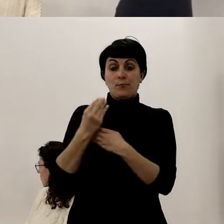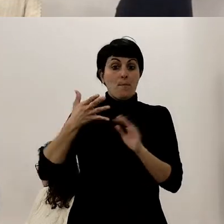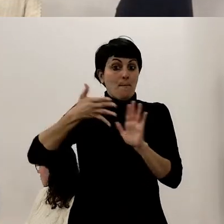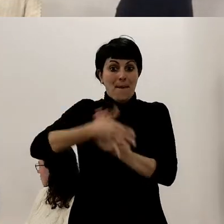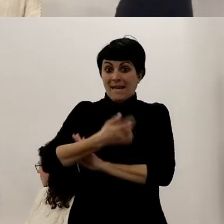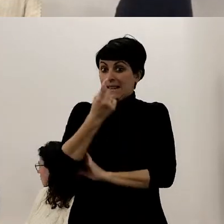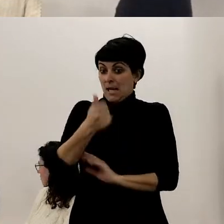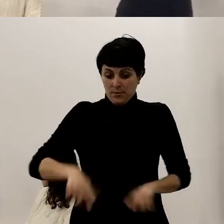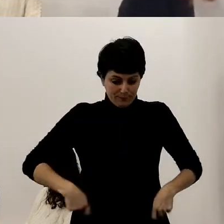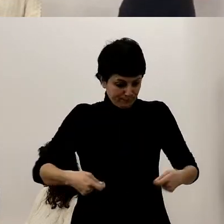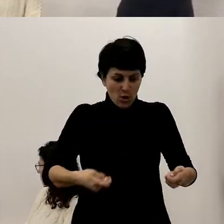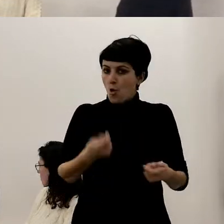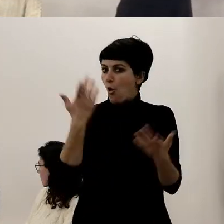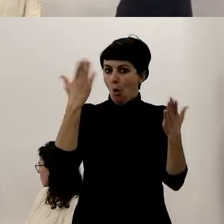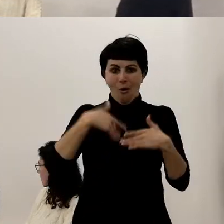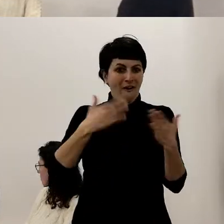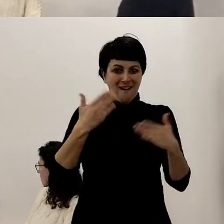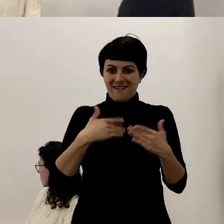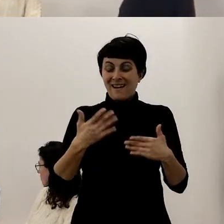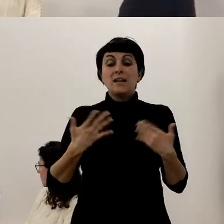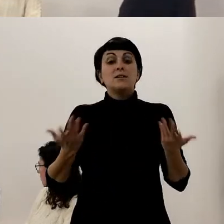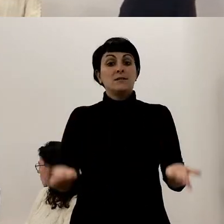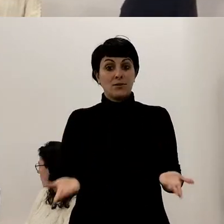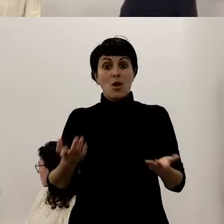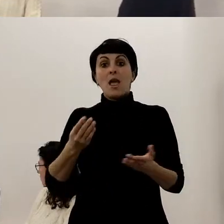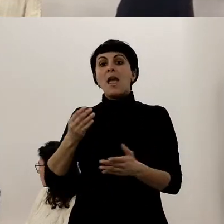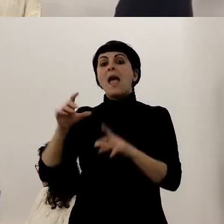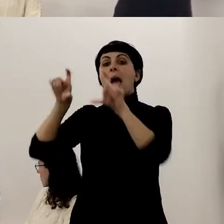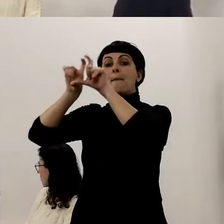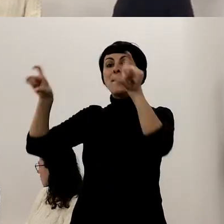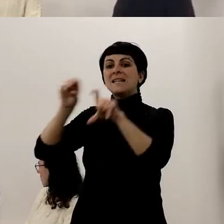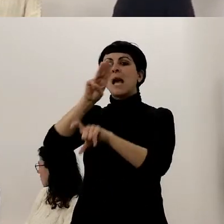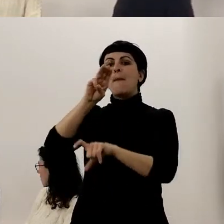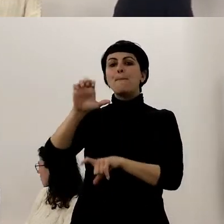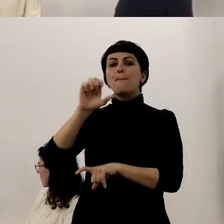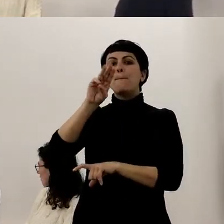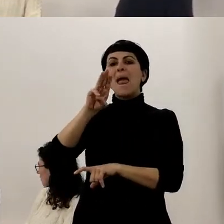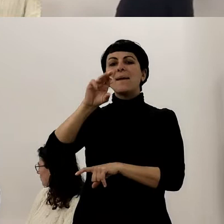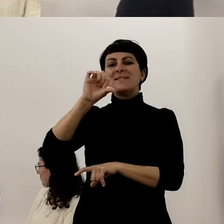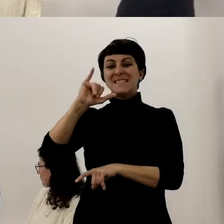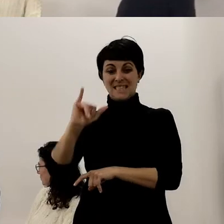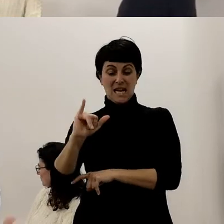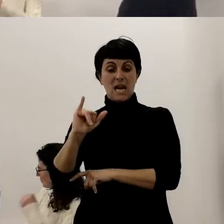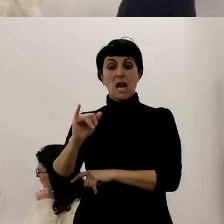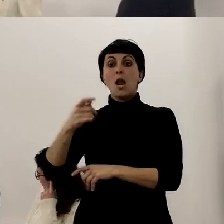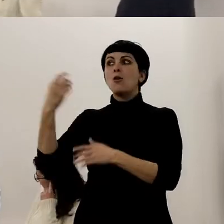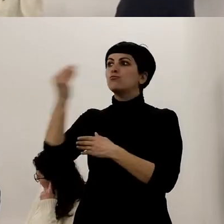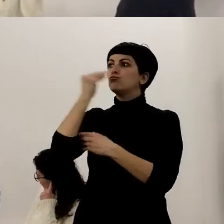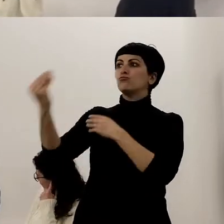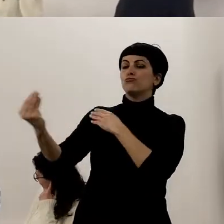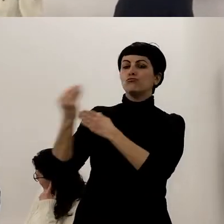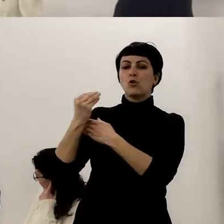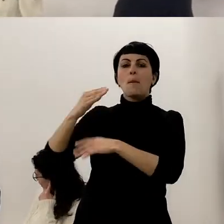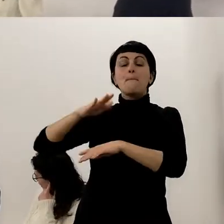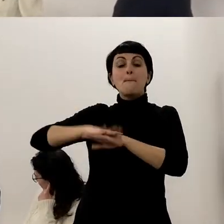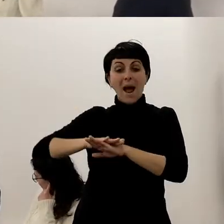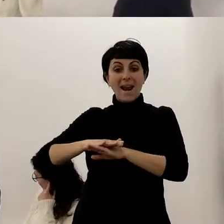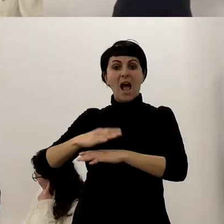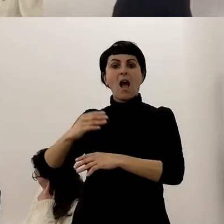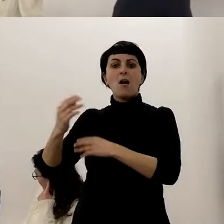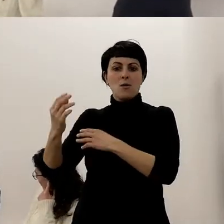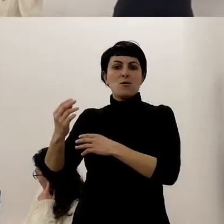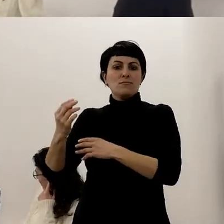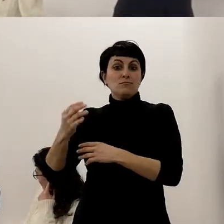fer aquests gegants. I aleshores l'empresa Pepsi-Cola va posar diners per finançament dels gegants. I el que feia